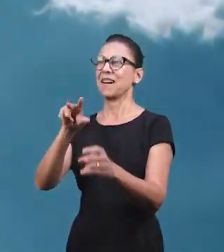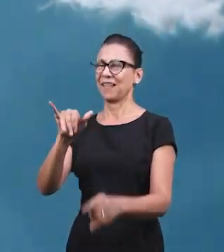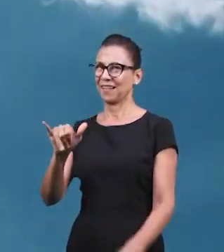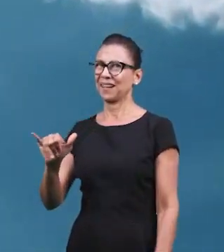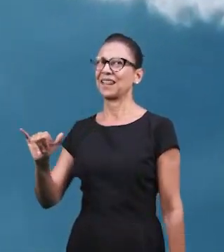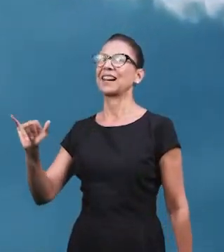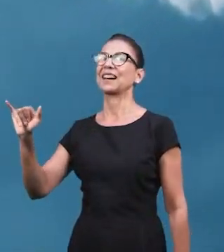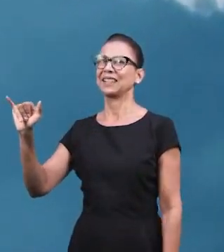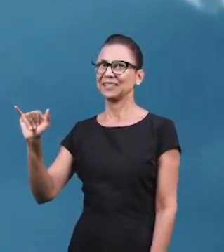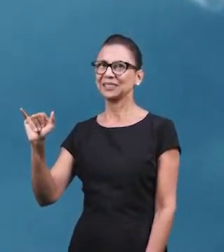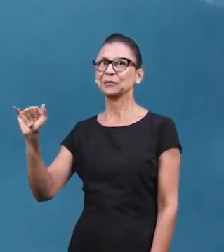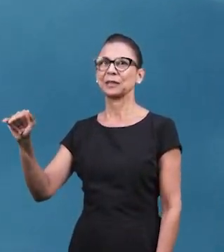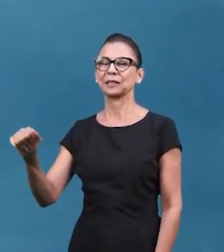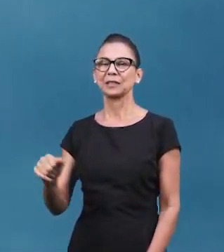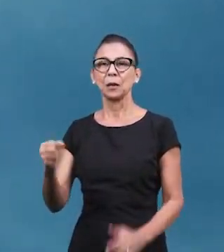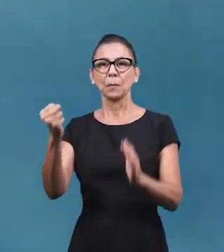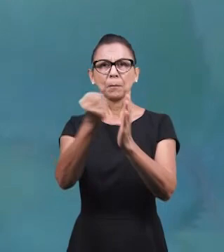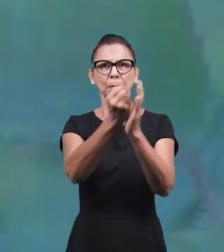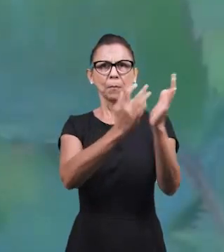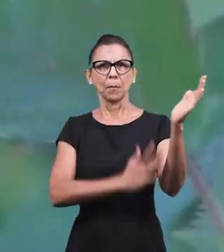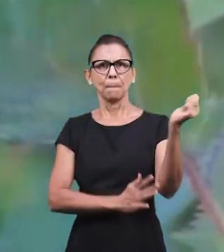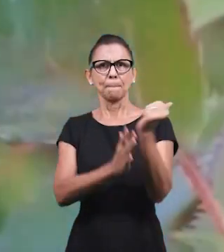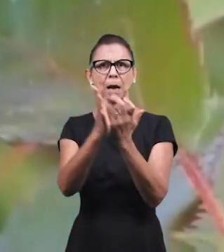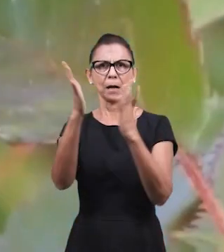месте я буду жить